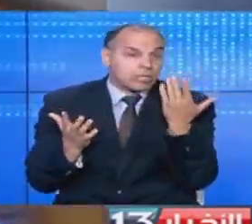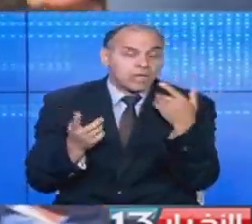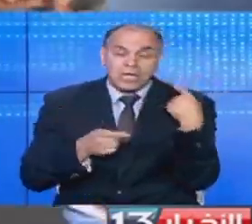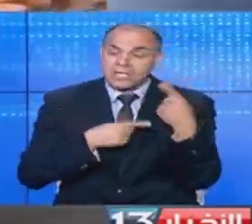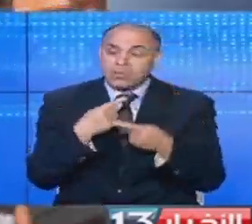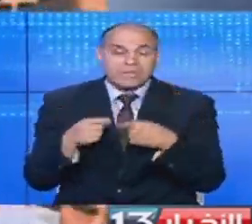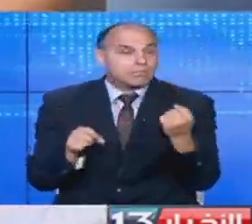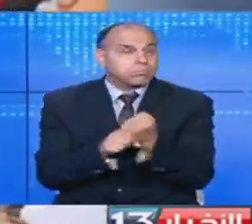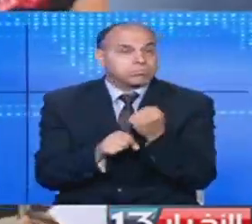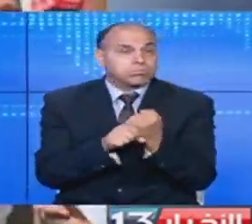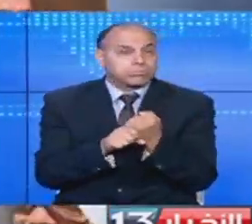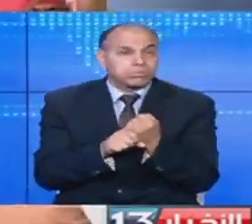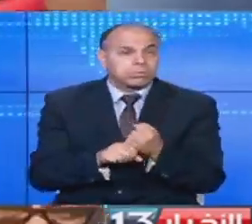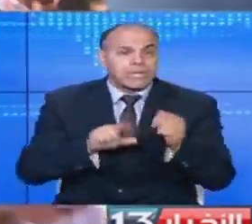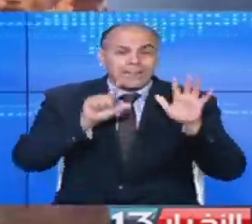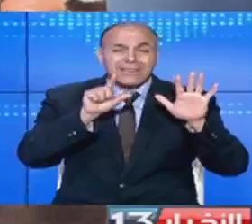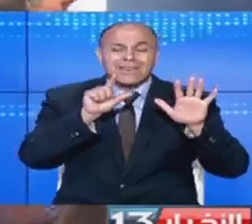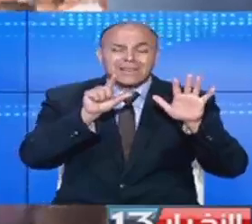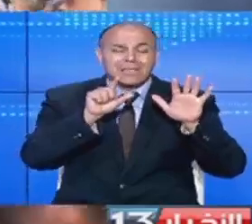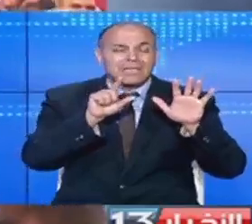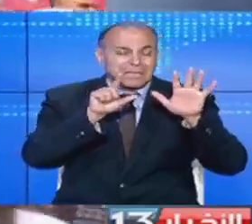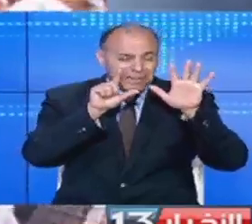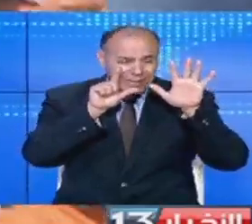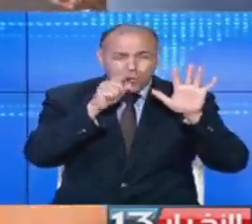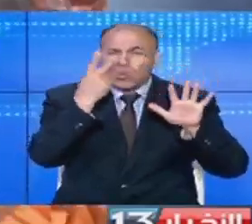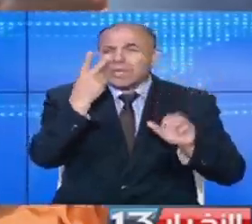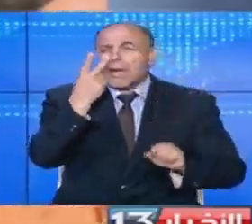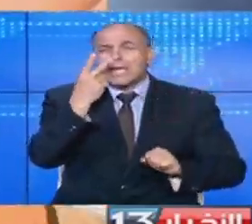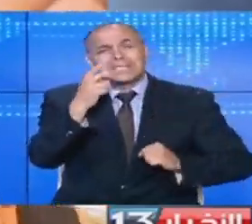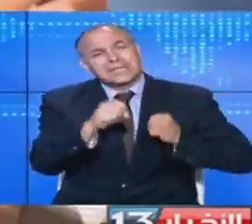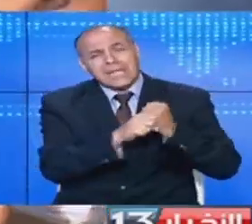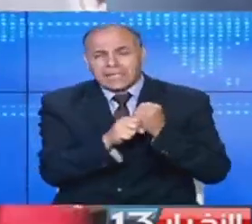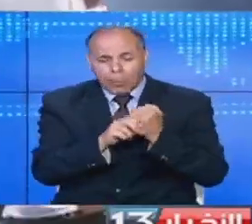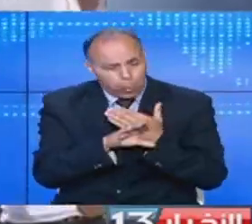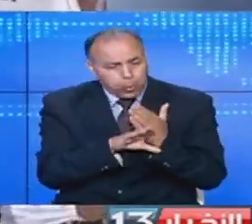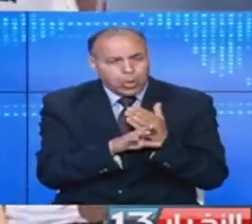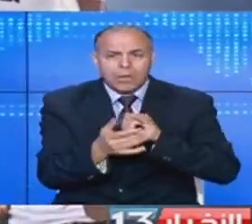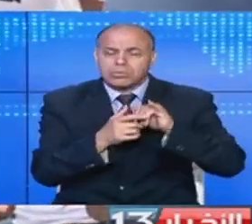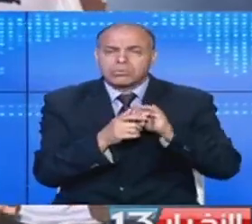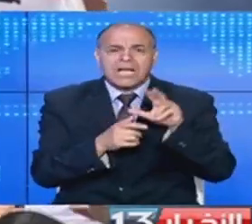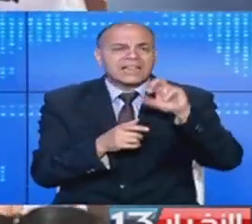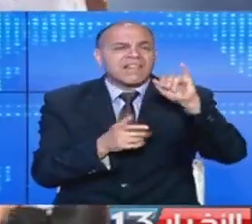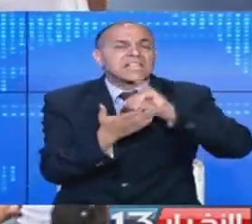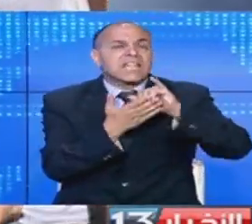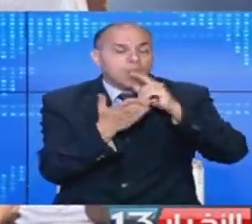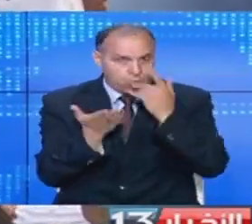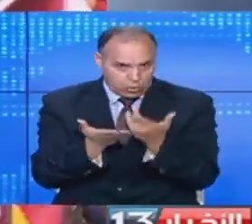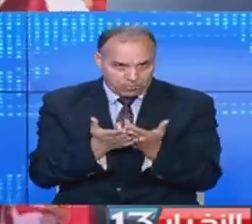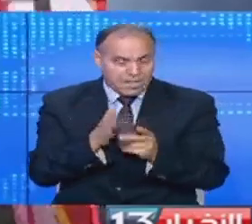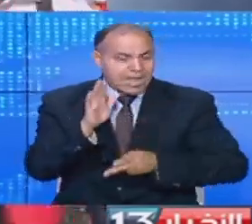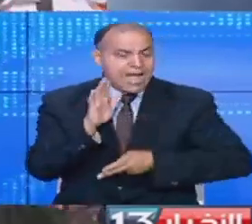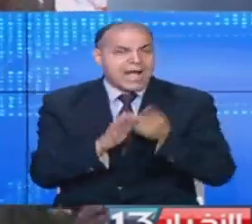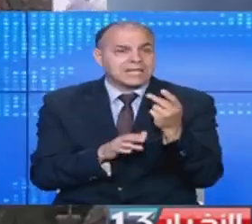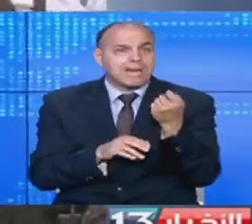تواصل عملها منذ 72 عاما كناقلة وطنية بأسطول يقارب 30 طائرة وأكثر